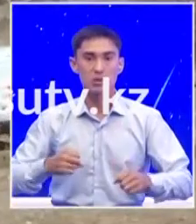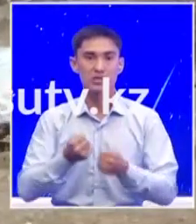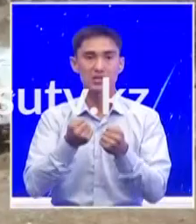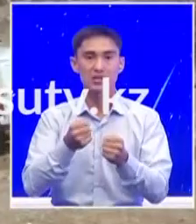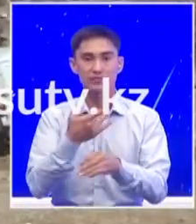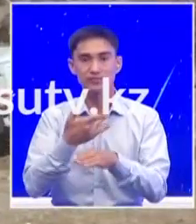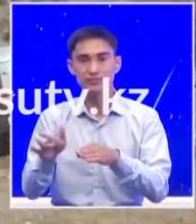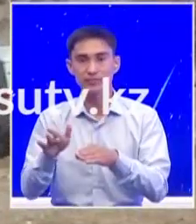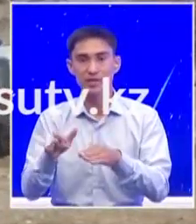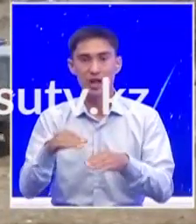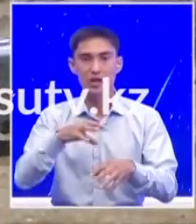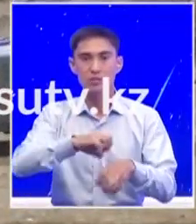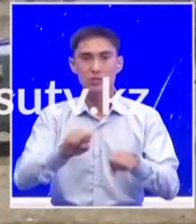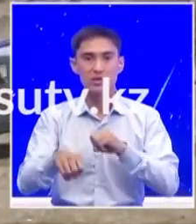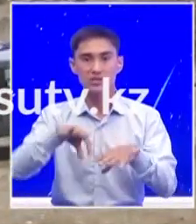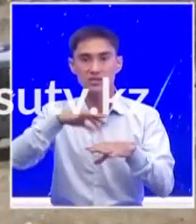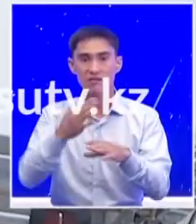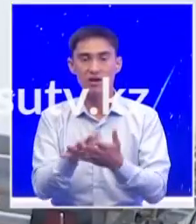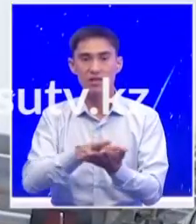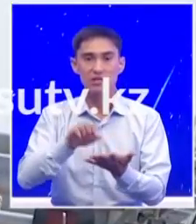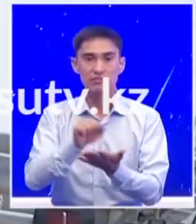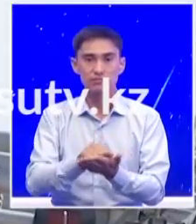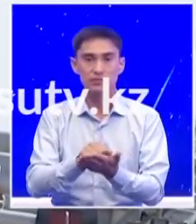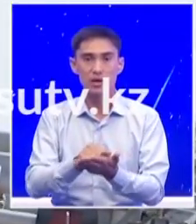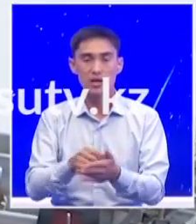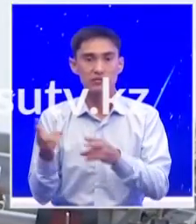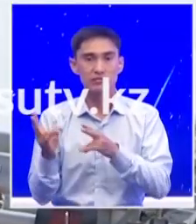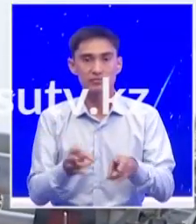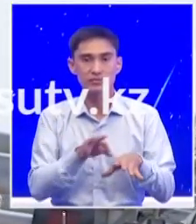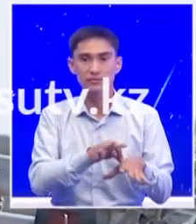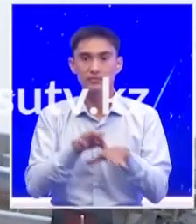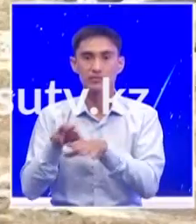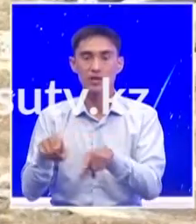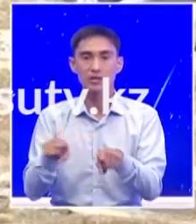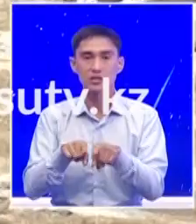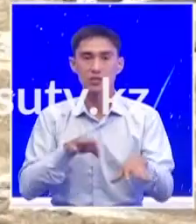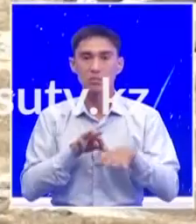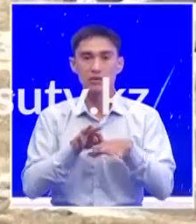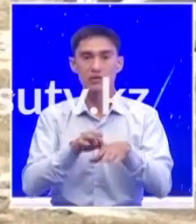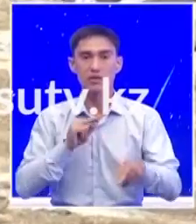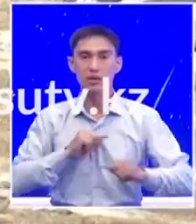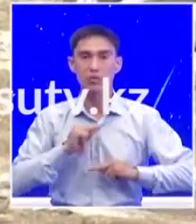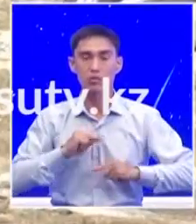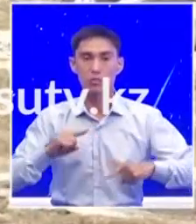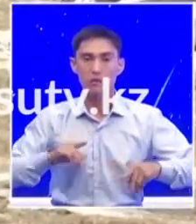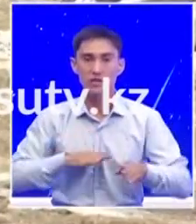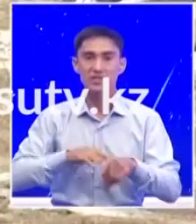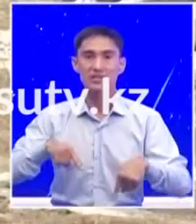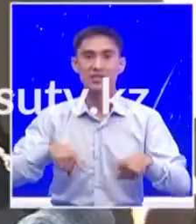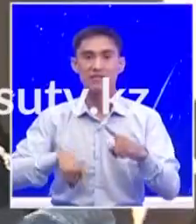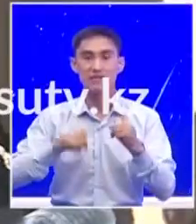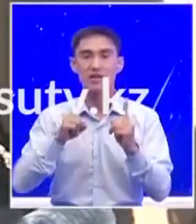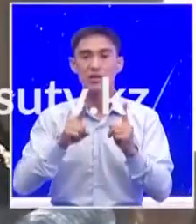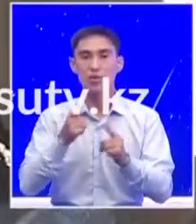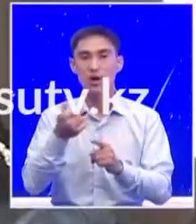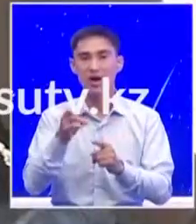пожаров, разобрали завалы, кинологические расчеты, извлекли пострадавших из-под завалов. Также были проведены работы по восстановлению газоснабжения,